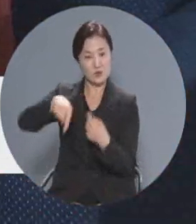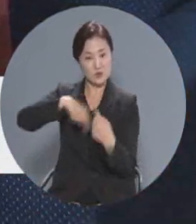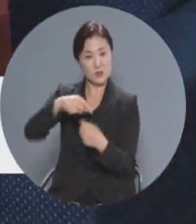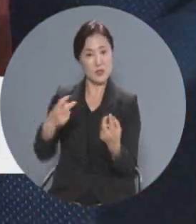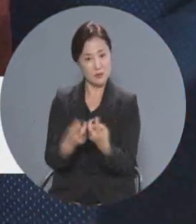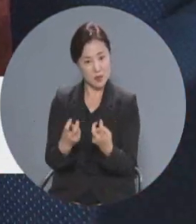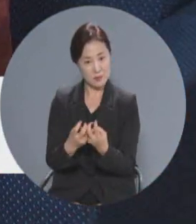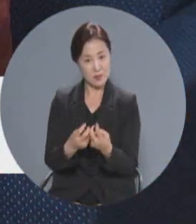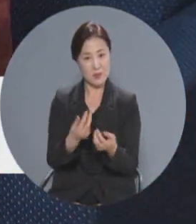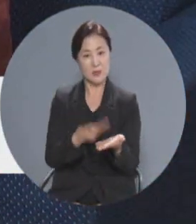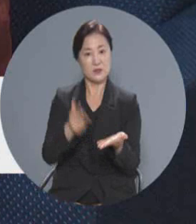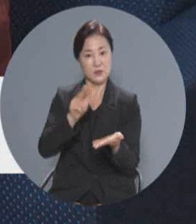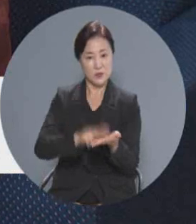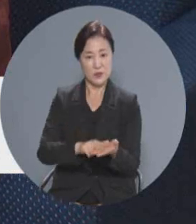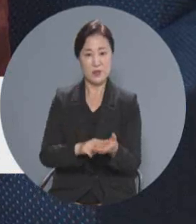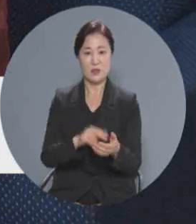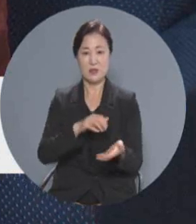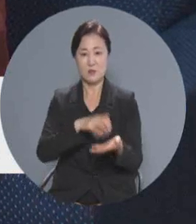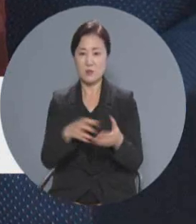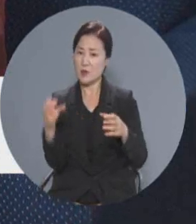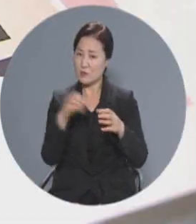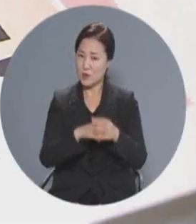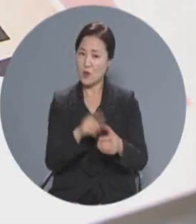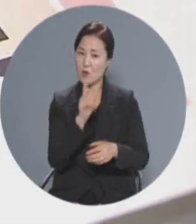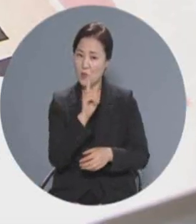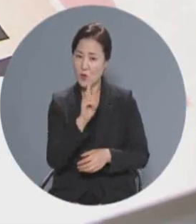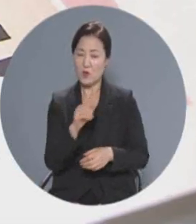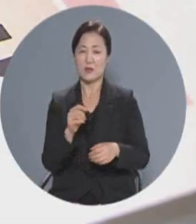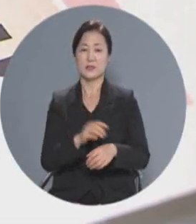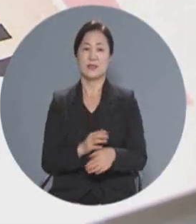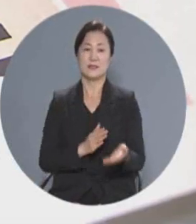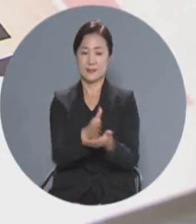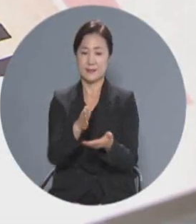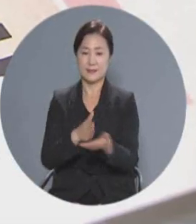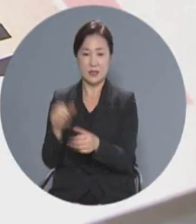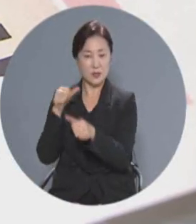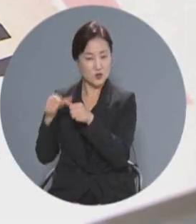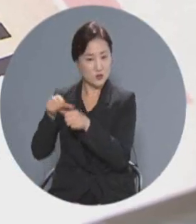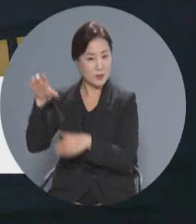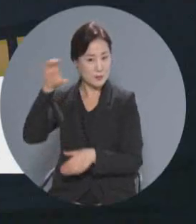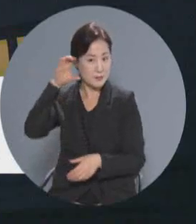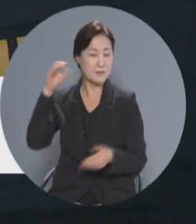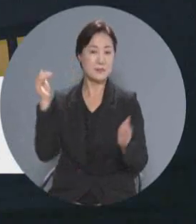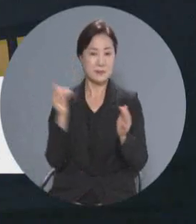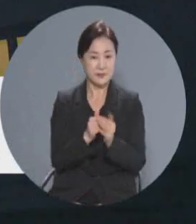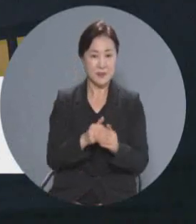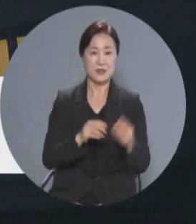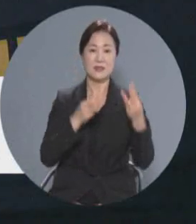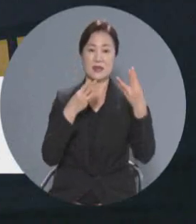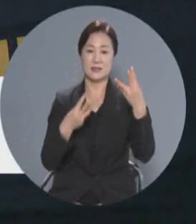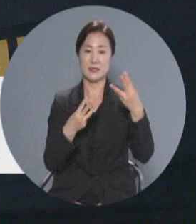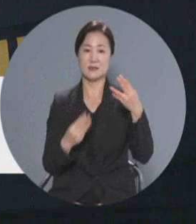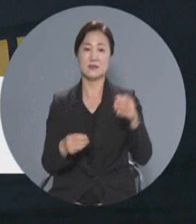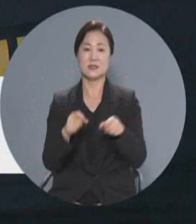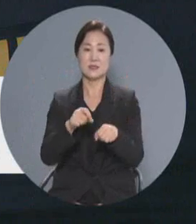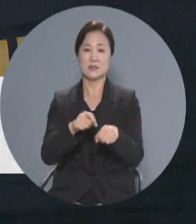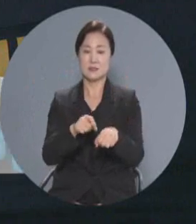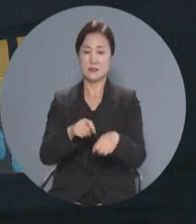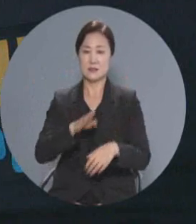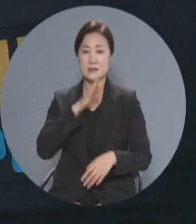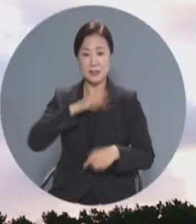또 조례에는 어떤 내용을 담을지 등에 대한 각계의 의견을 청취한 데 이어 4.3 사건의 진상조사